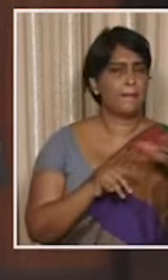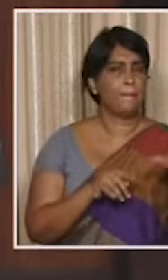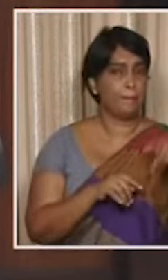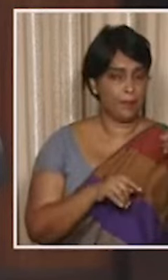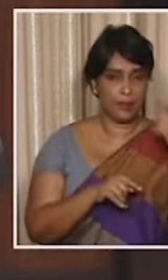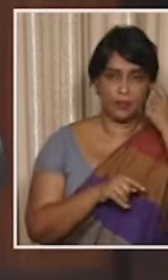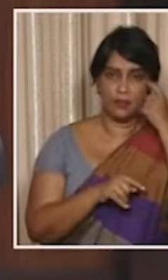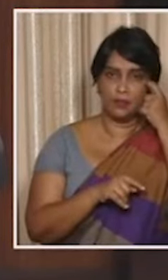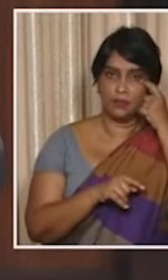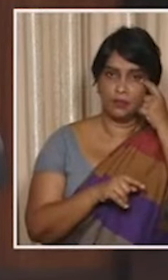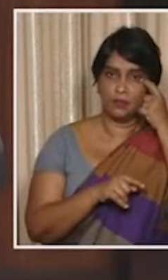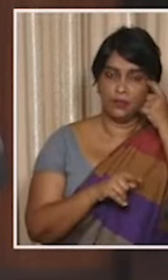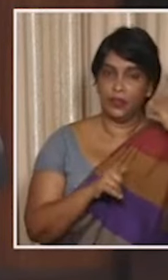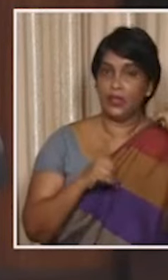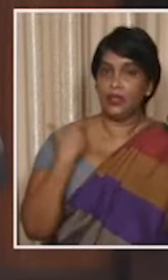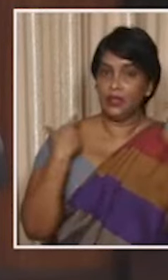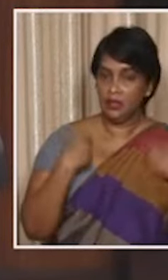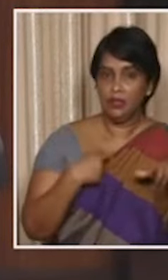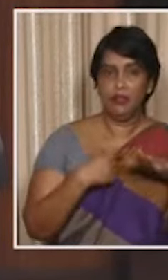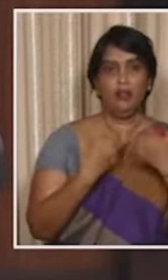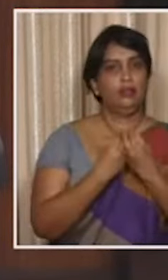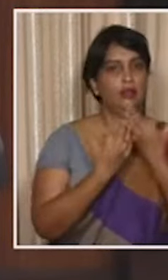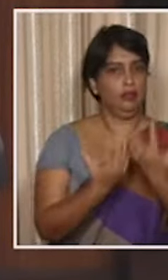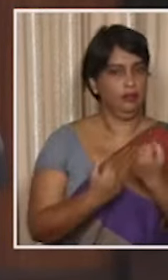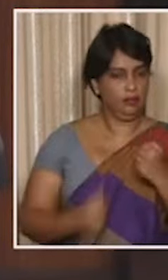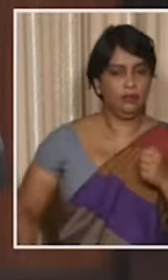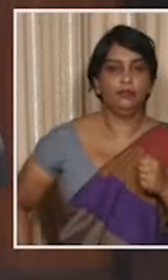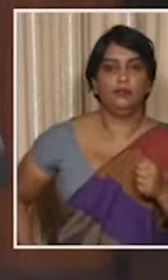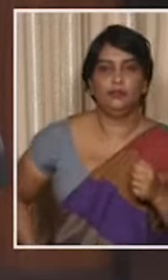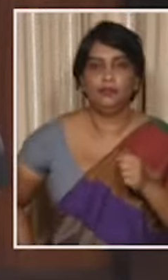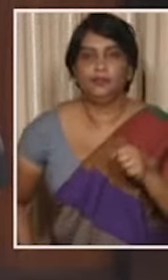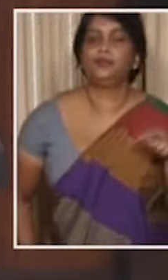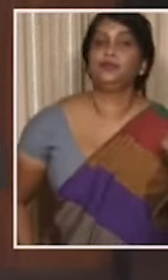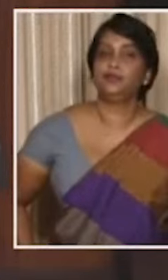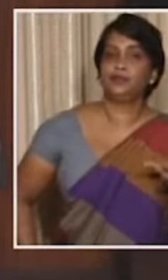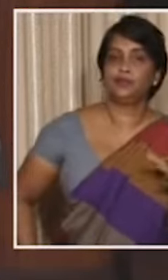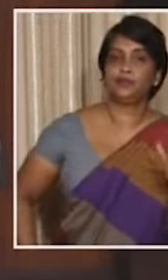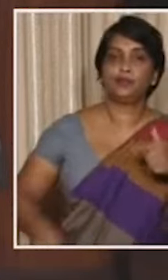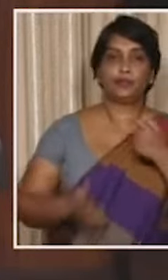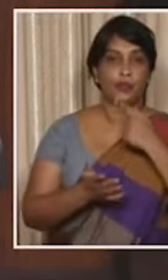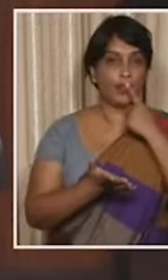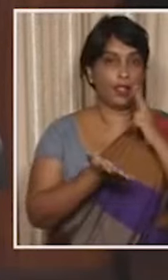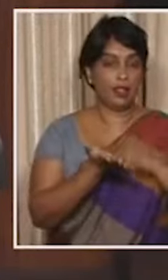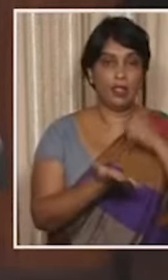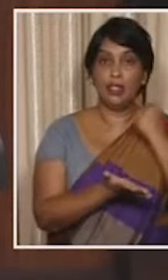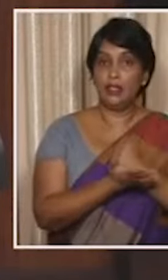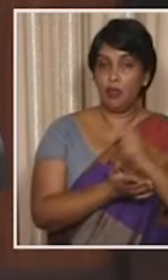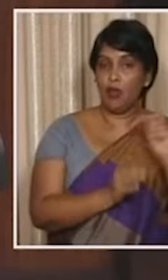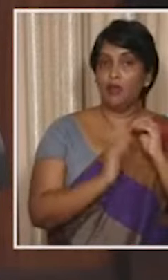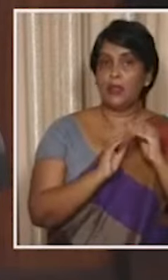கடற்படைக்கு வேணும் என்று சொல்லி காணி எடுக்கிறார்கள். பாலேடி வட்டையிலே ஒரு தபால் நிலையத்துக்கு ஒரு டாய்லெட் கட்டுறதுக்கு